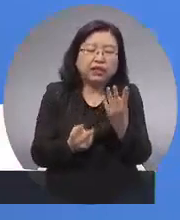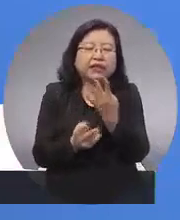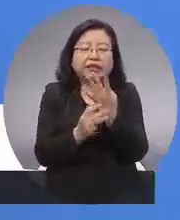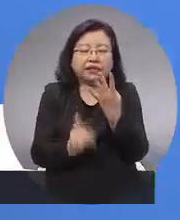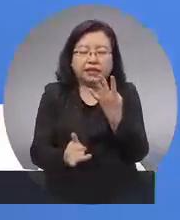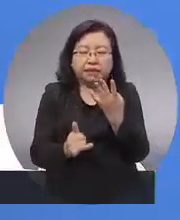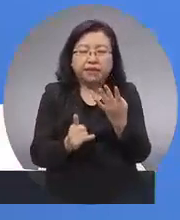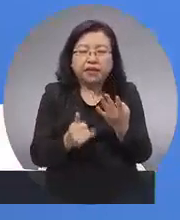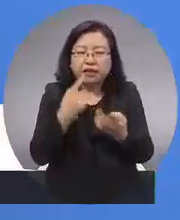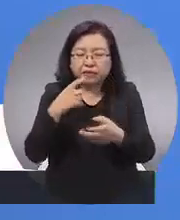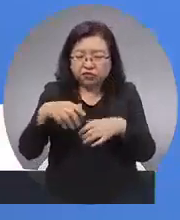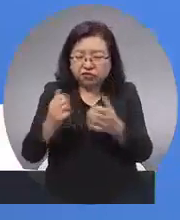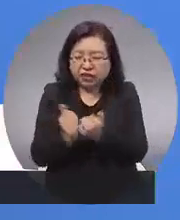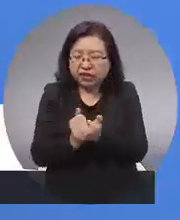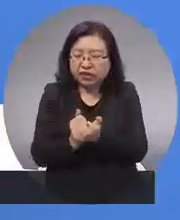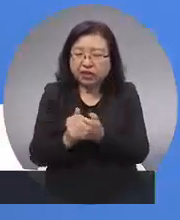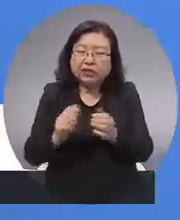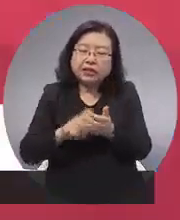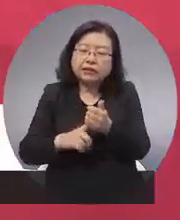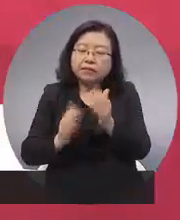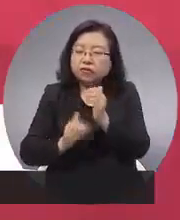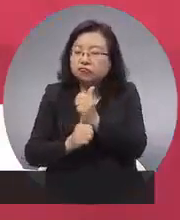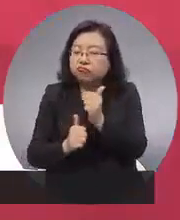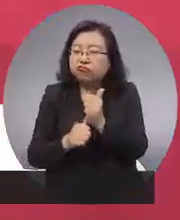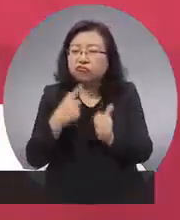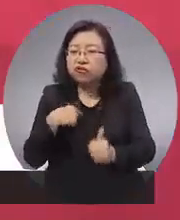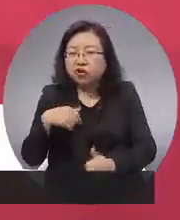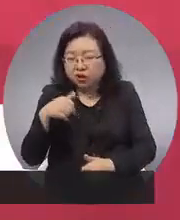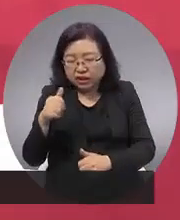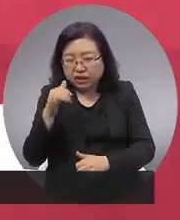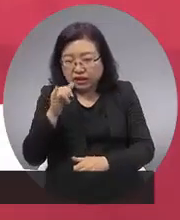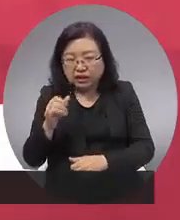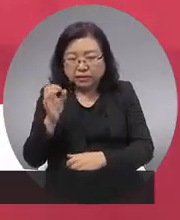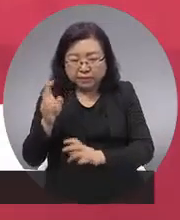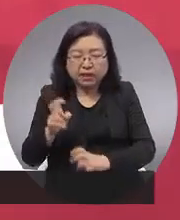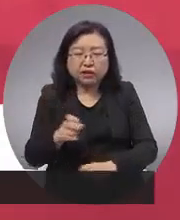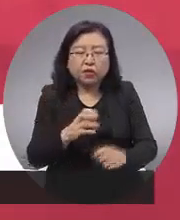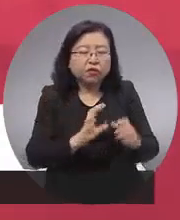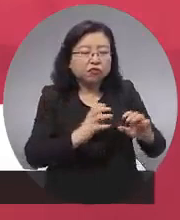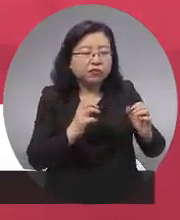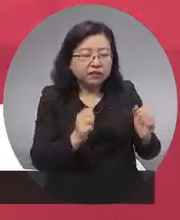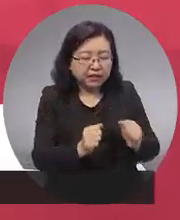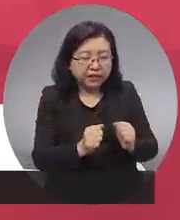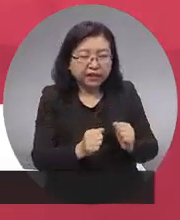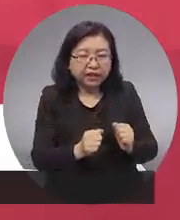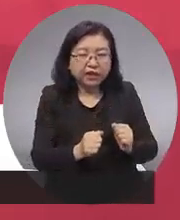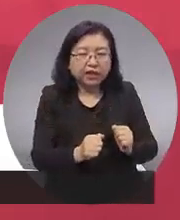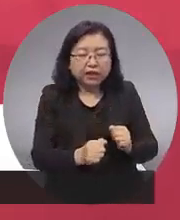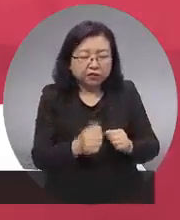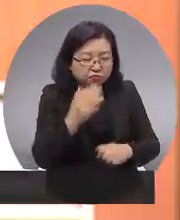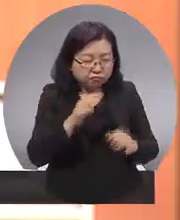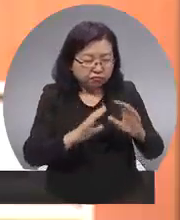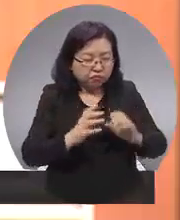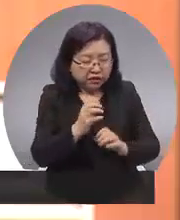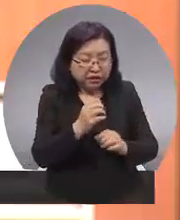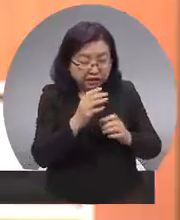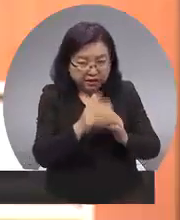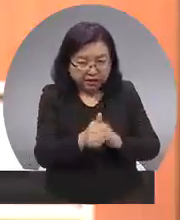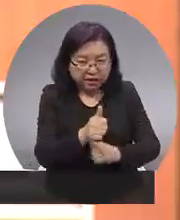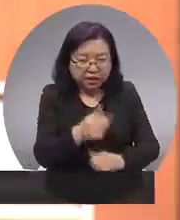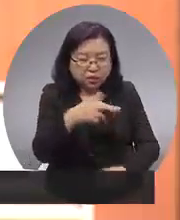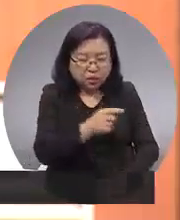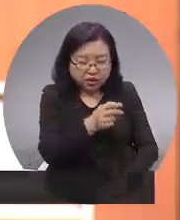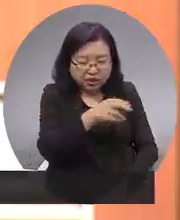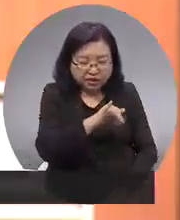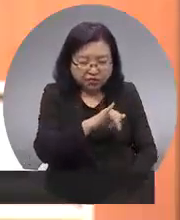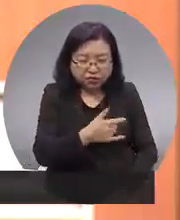증평 부분 소를 지내니 대형 후보가 국민의 힘 에선 개경 증평군 민 회장인 송 기온 후보 무소속 앤